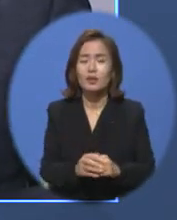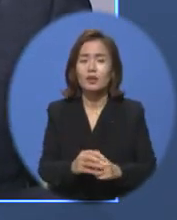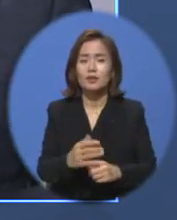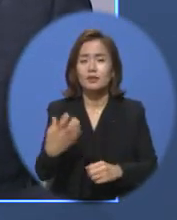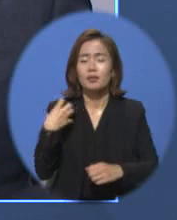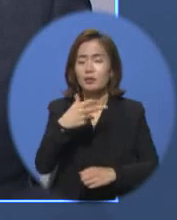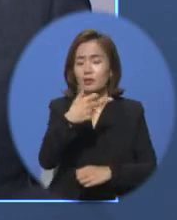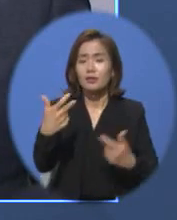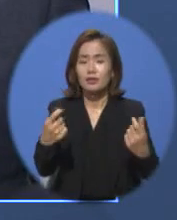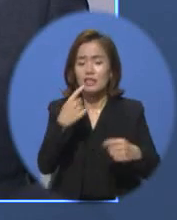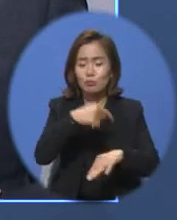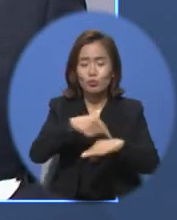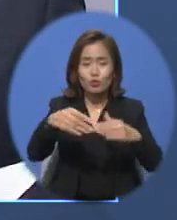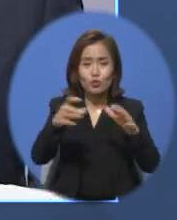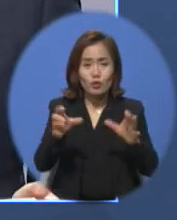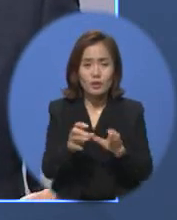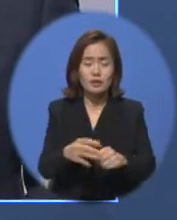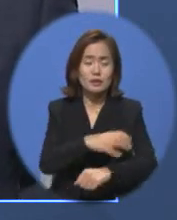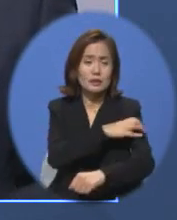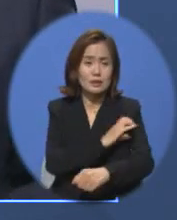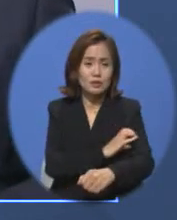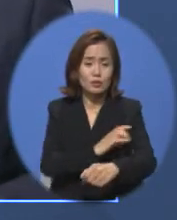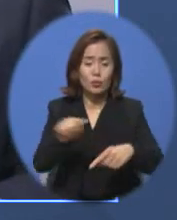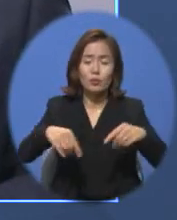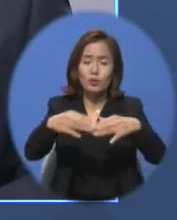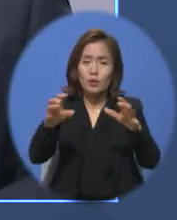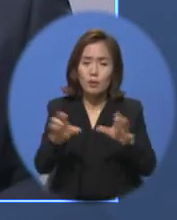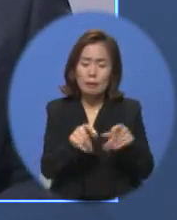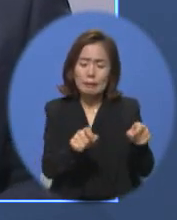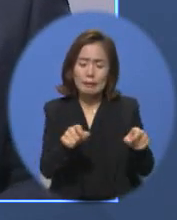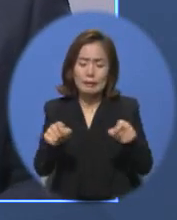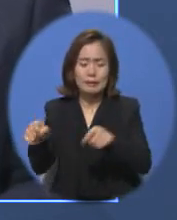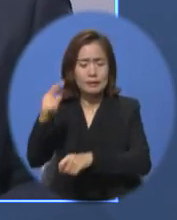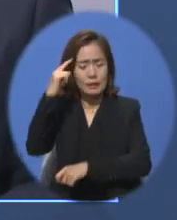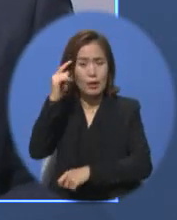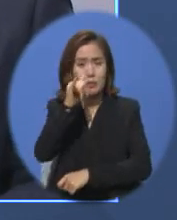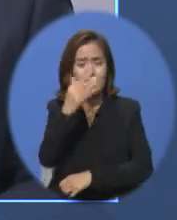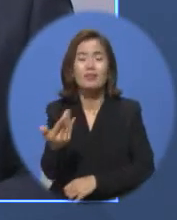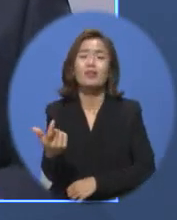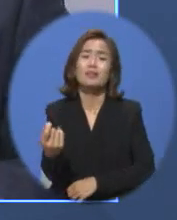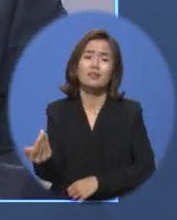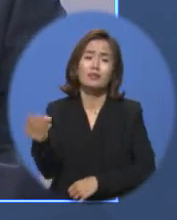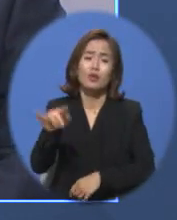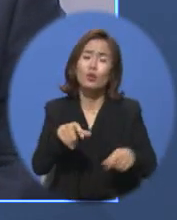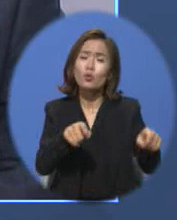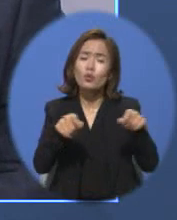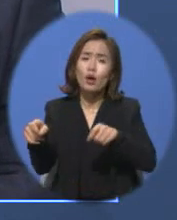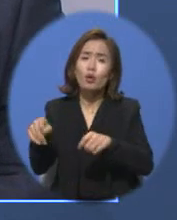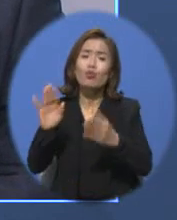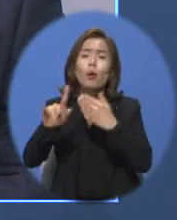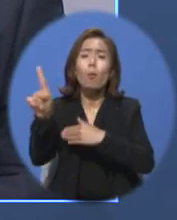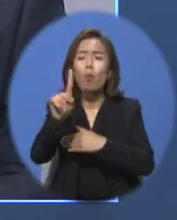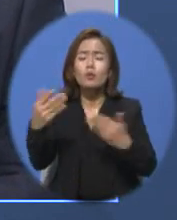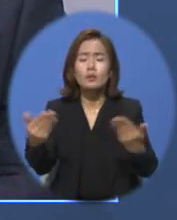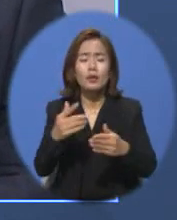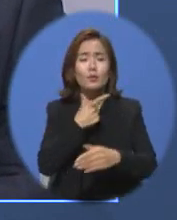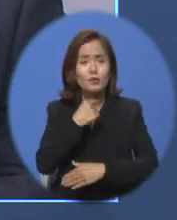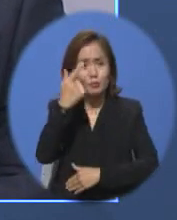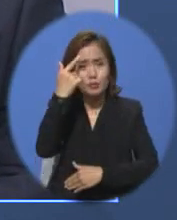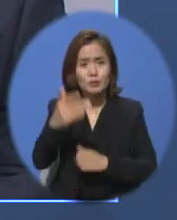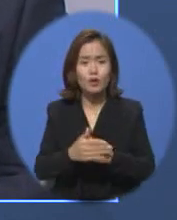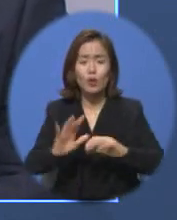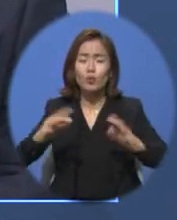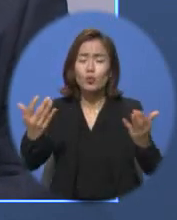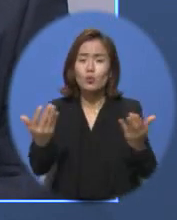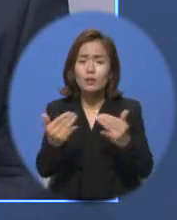생각합니다. 민주당은오직 집권연장에만관심이있는것같다. 그런데연장하게된다면정확히어떤계획을가지고계신건가요 ?